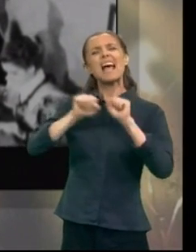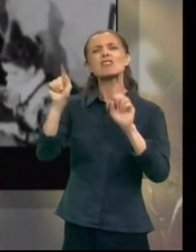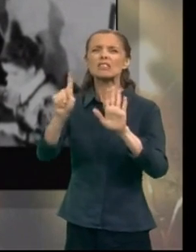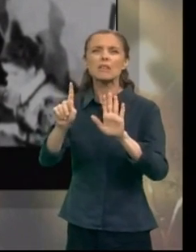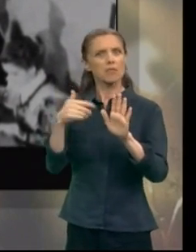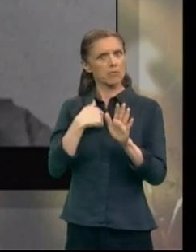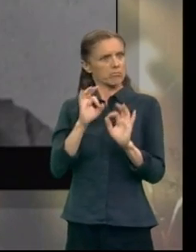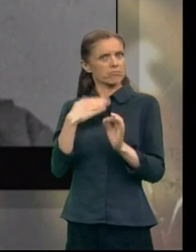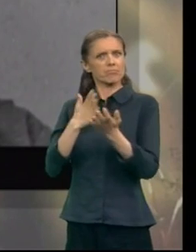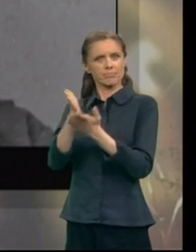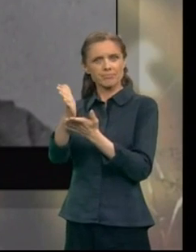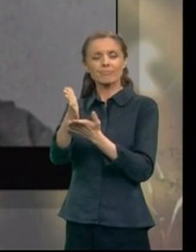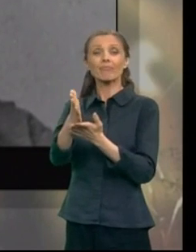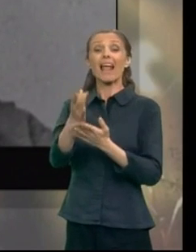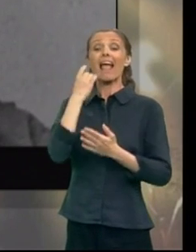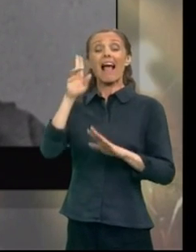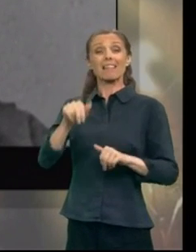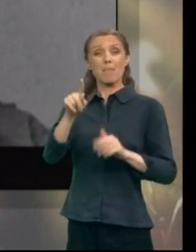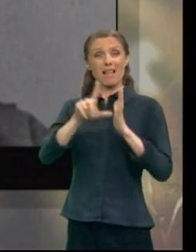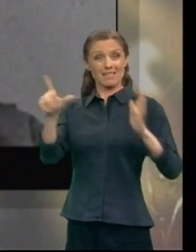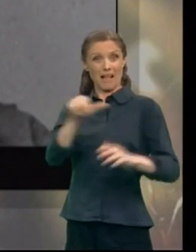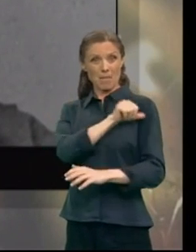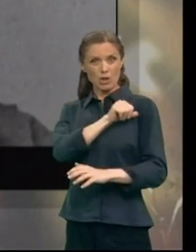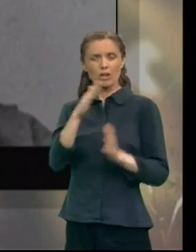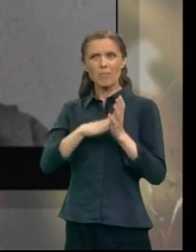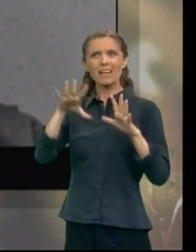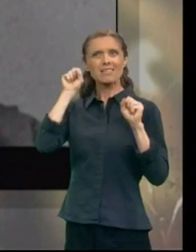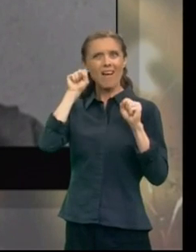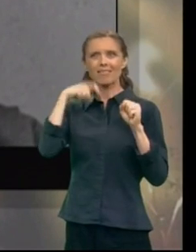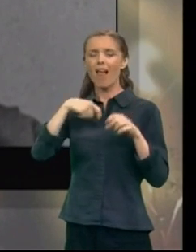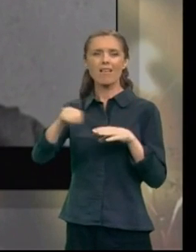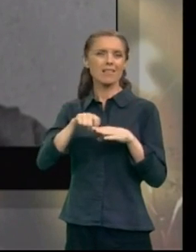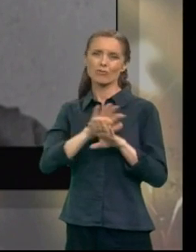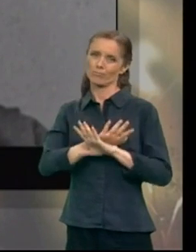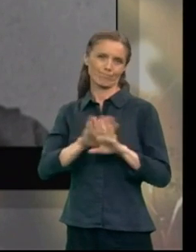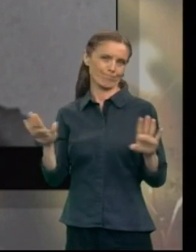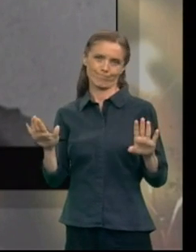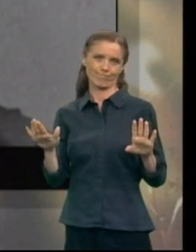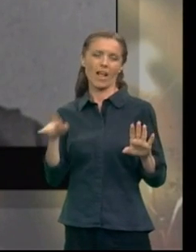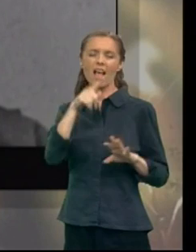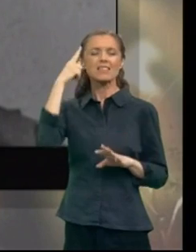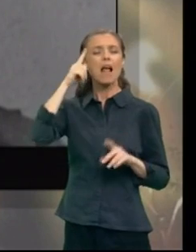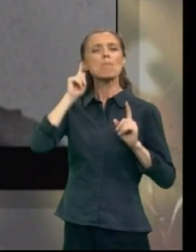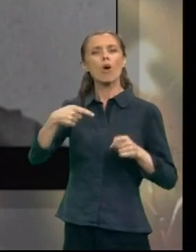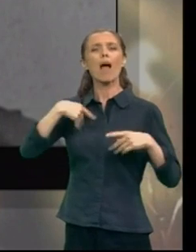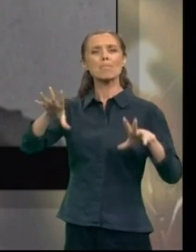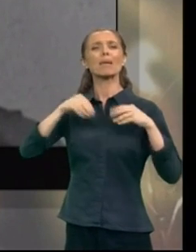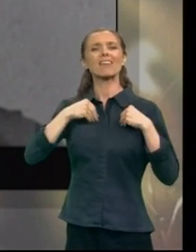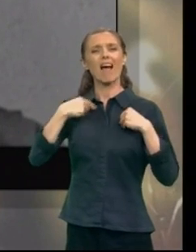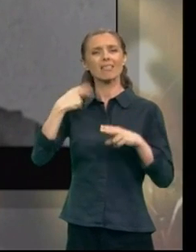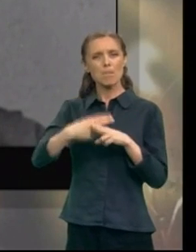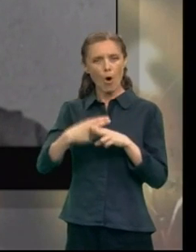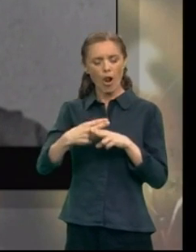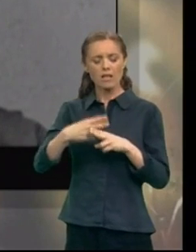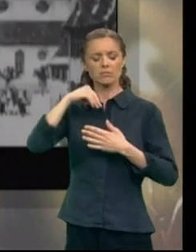sebe. Sa 17 godina Margaret je shvatila da se nikada neće izlečiti. Znala je da mora da prihvati bolest da bi pronašla svoj put